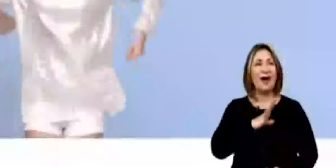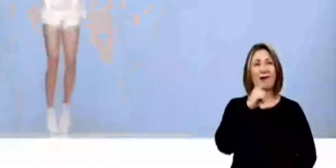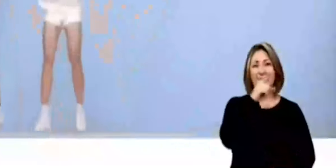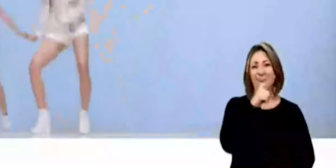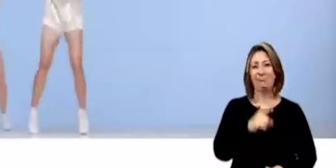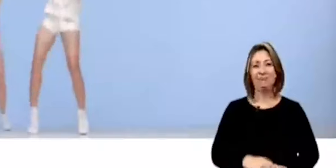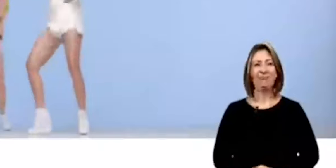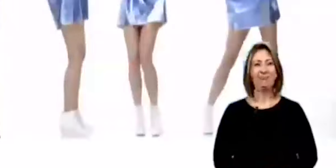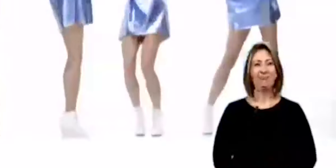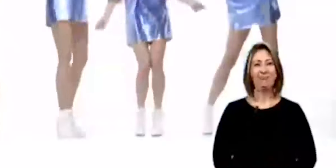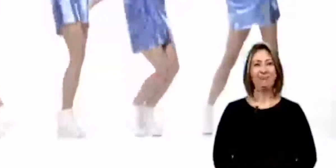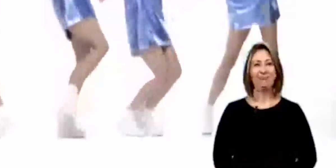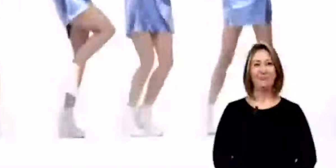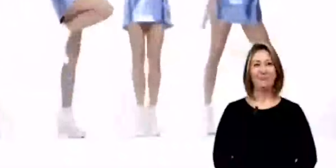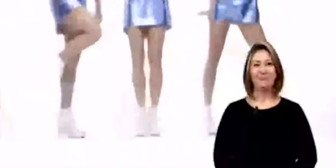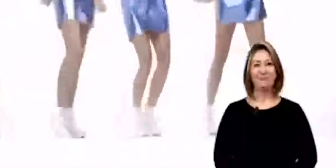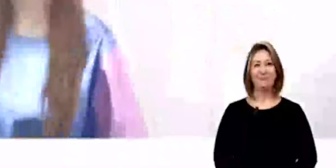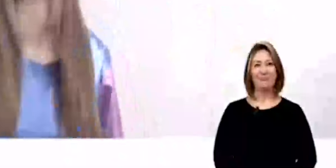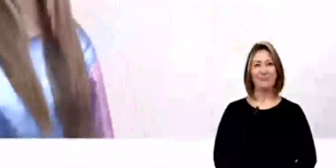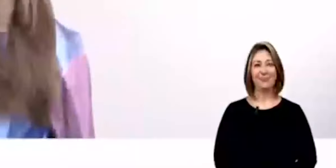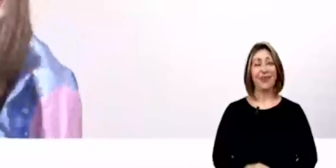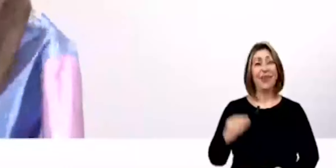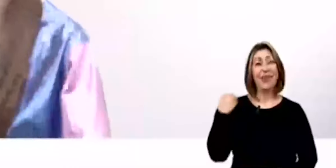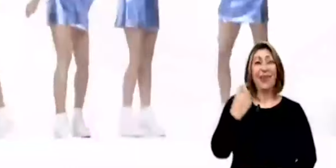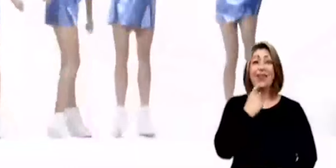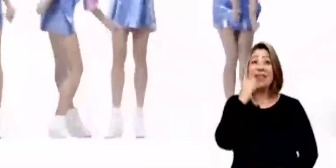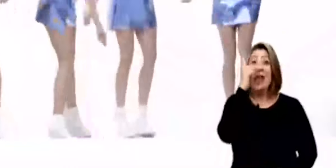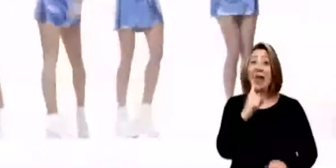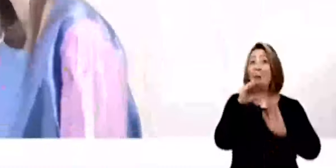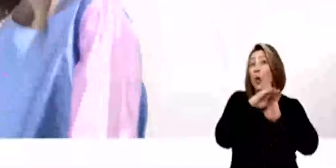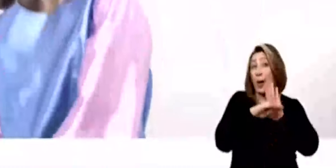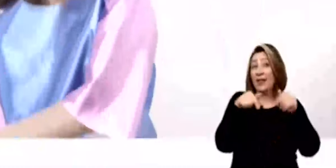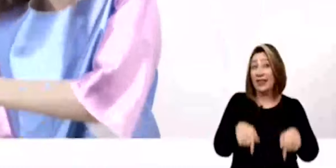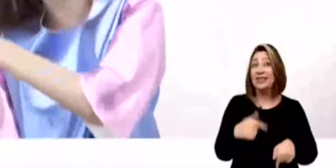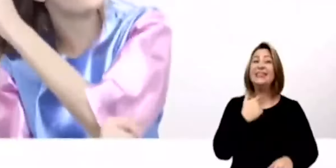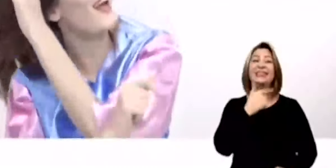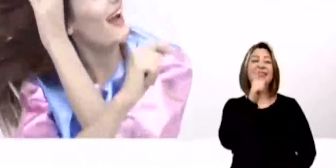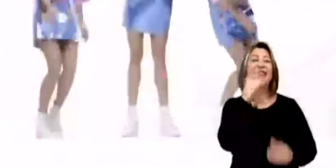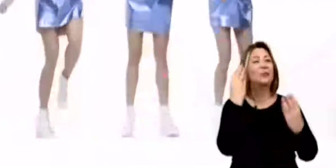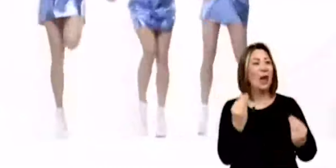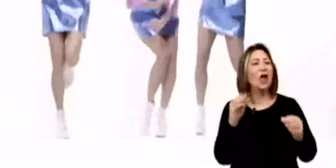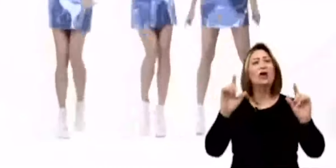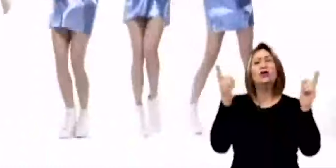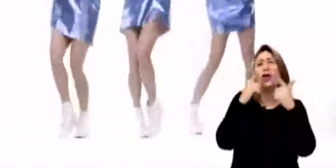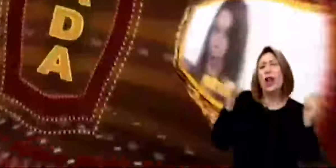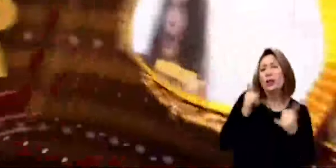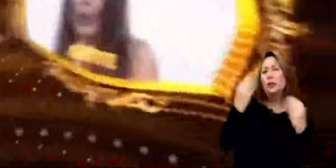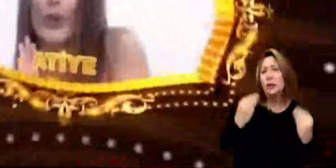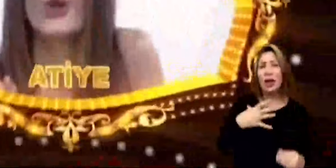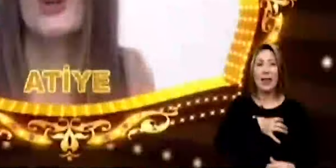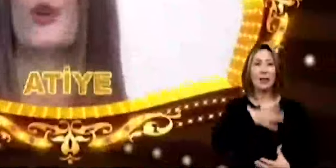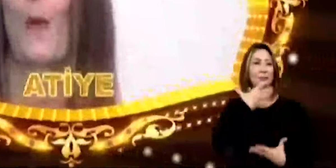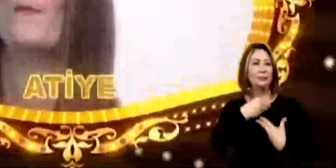da gel, bir gün görüşürüz. Yeni yılın ilk programında sesi güzel, şovu güzel, kendisi